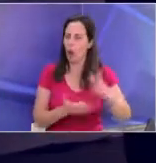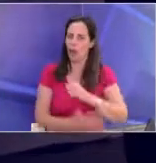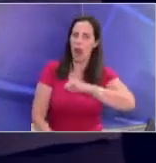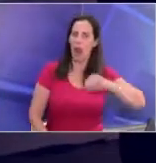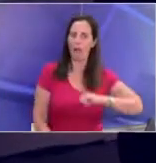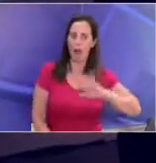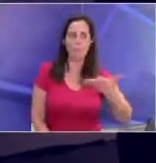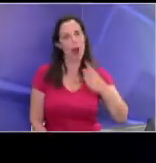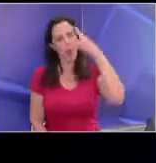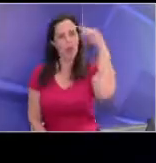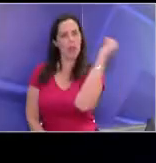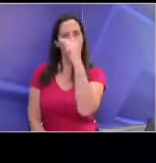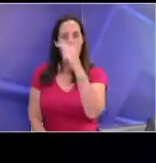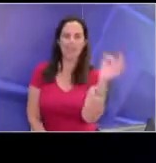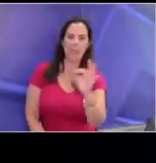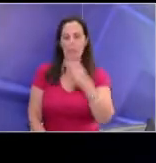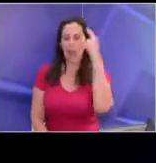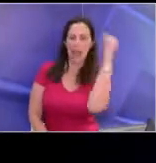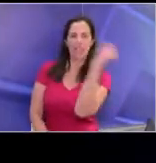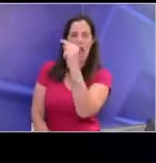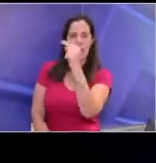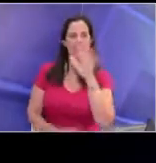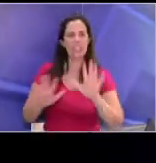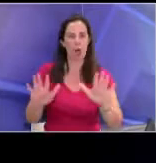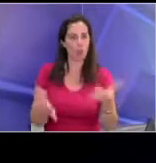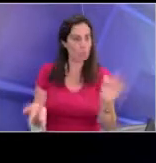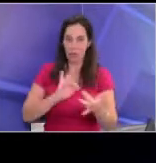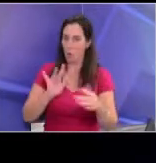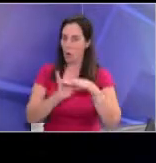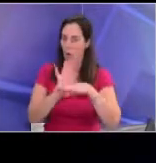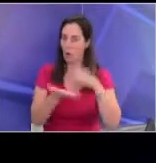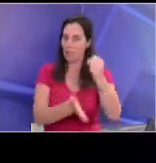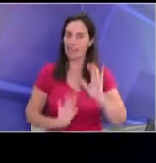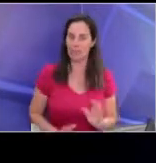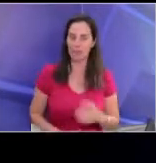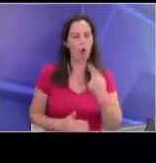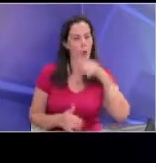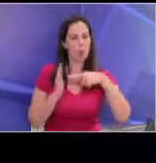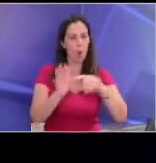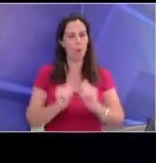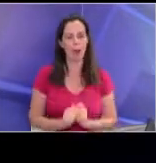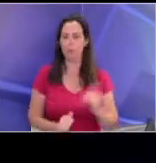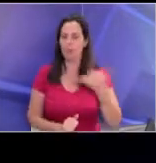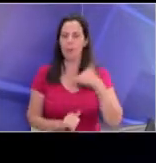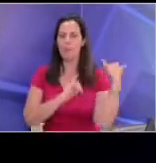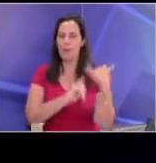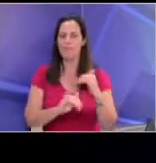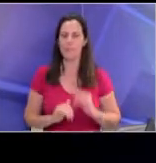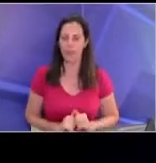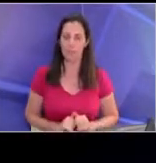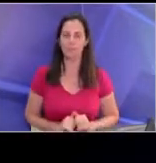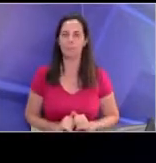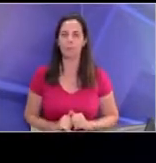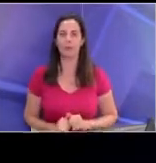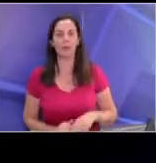לבד מה לדעתה זה הסתה, מה לדעתה זה גזענות, בניגוד לחוק יסודות התקציב. תן לך דוגמה, שאני תמיד מביא מהצד השני של המדרס